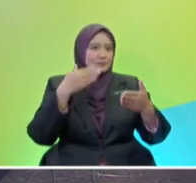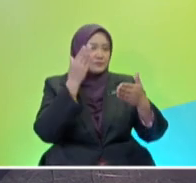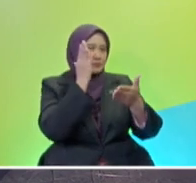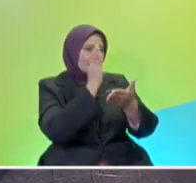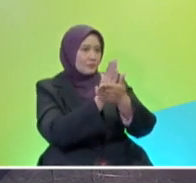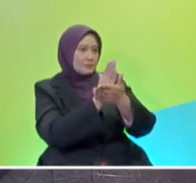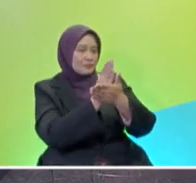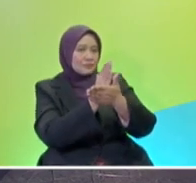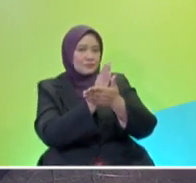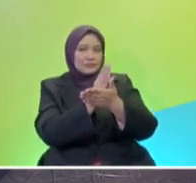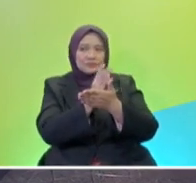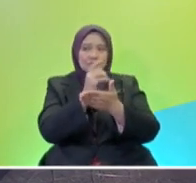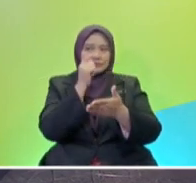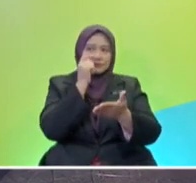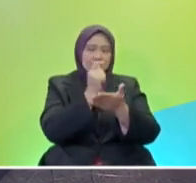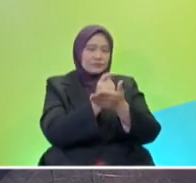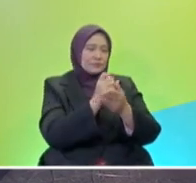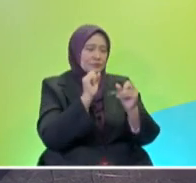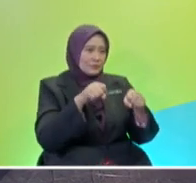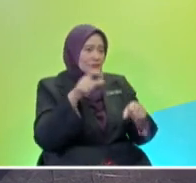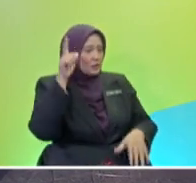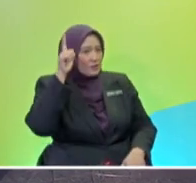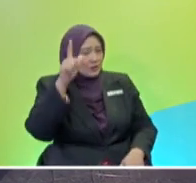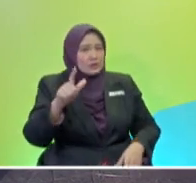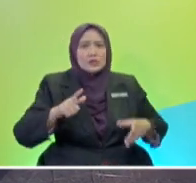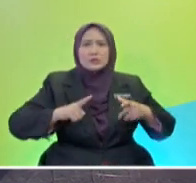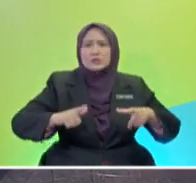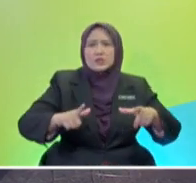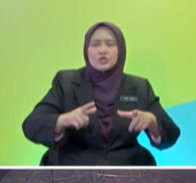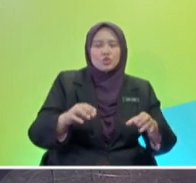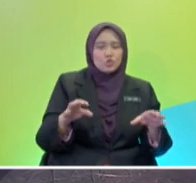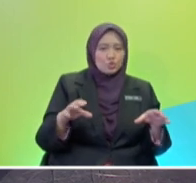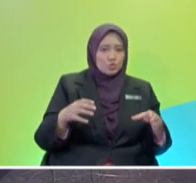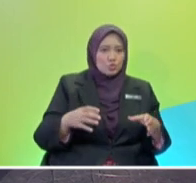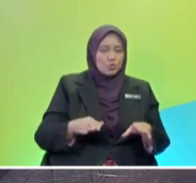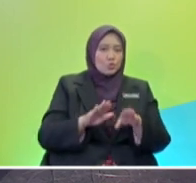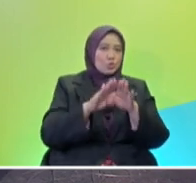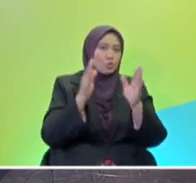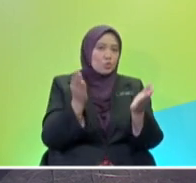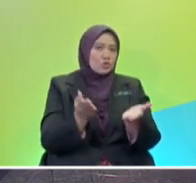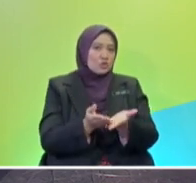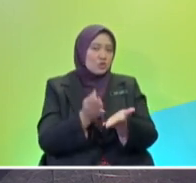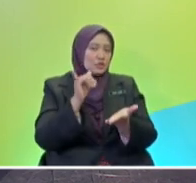perhatikan kelajuan bola selepas ditahan tadi saya tendang dengan laju